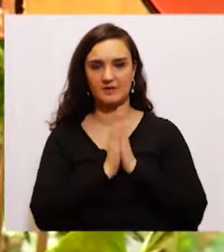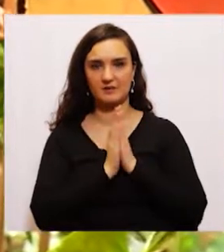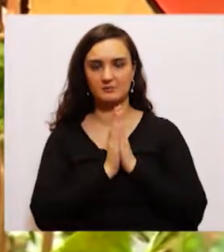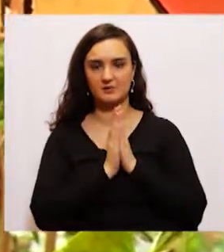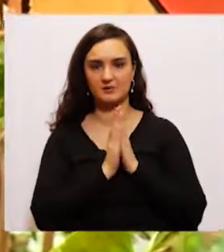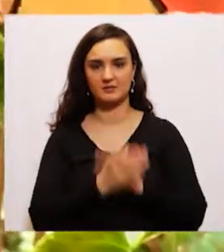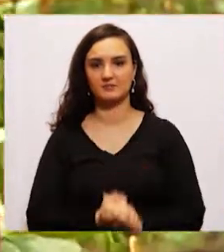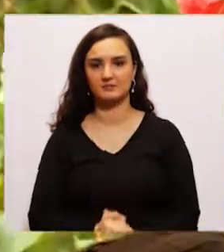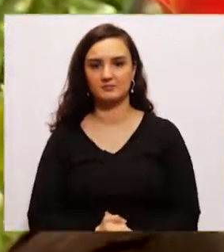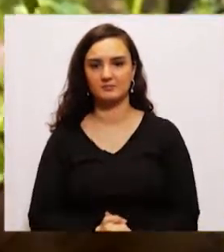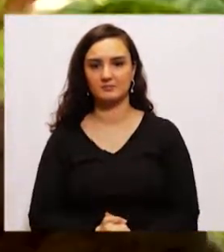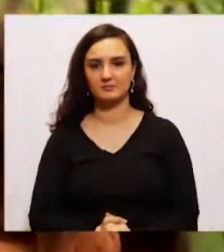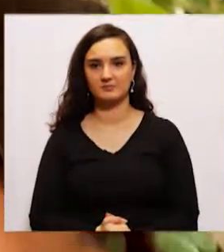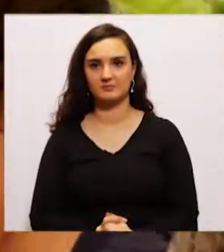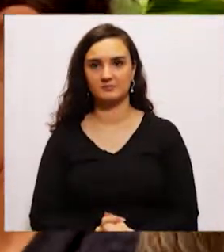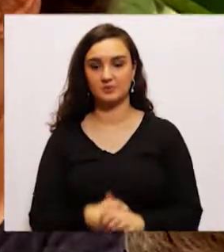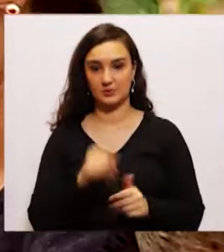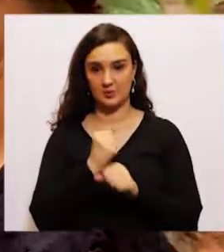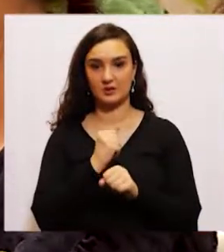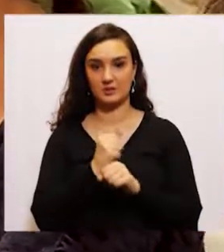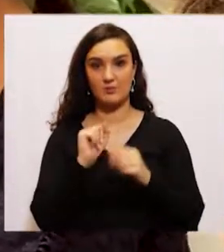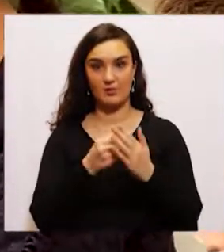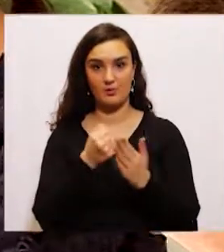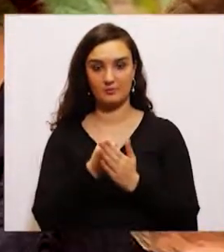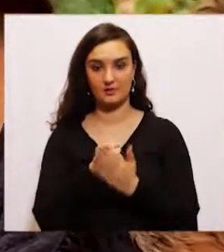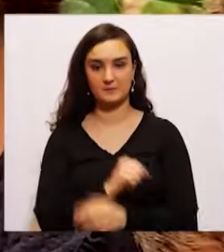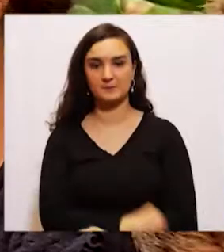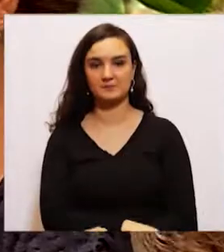ხავს. ტანს ხო გაუკეთებ აი აქ ბოლომდე, ნახე?